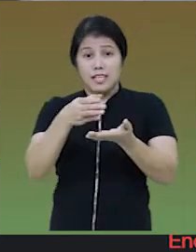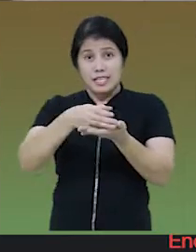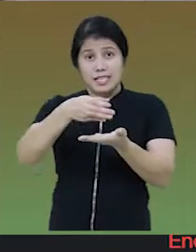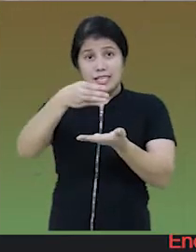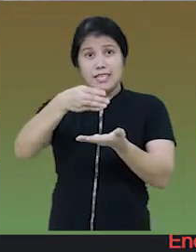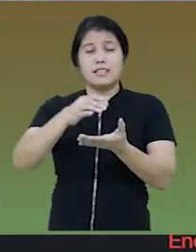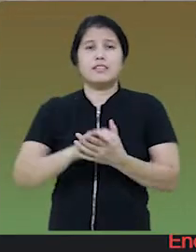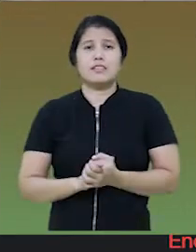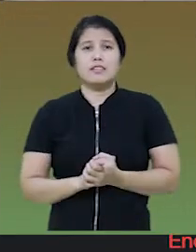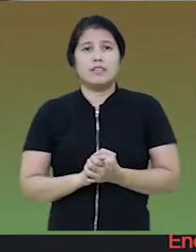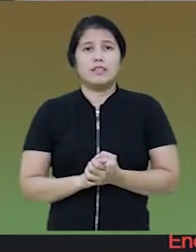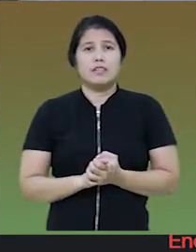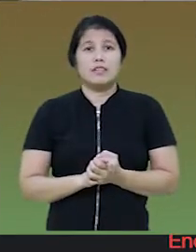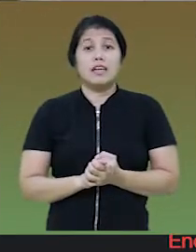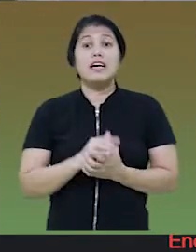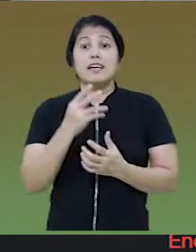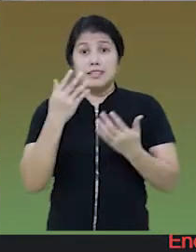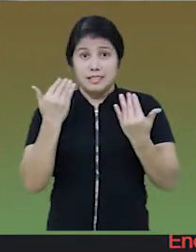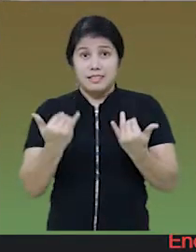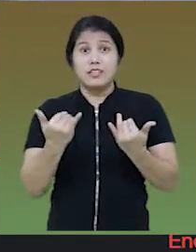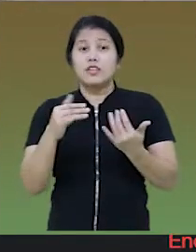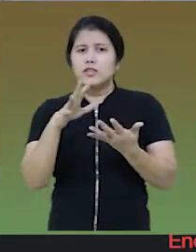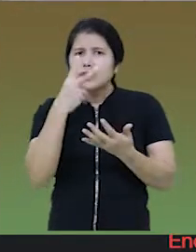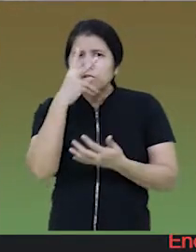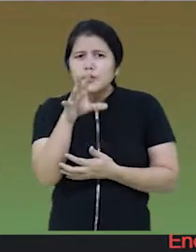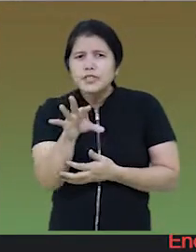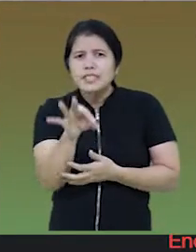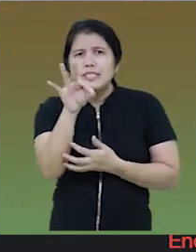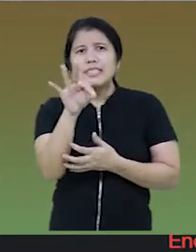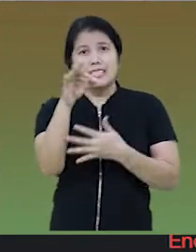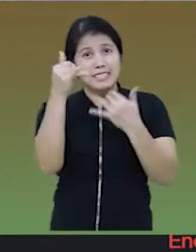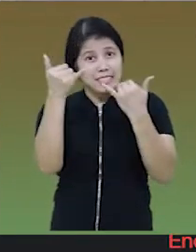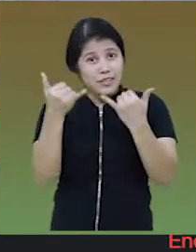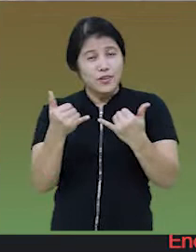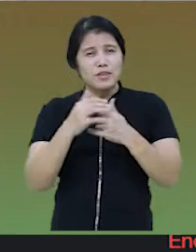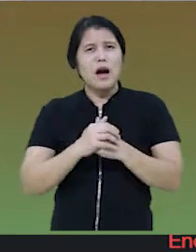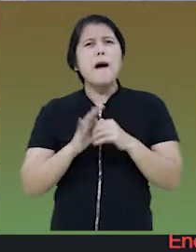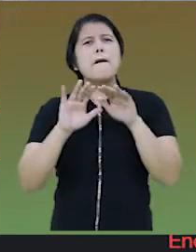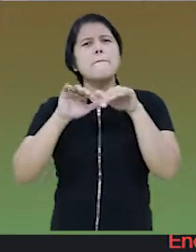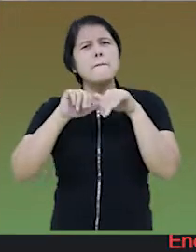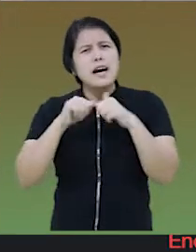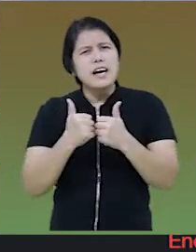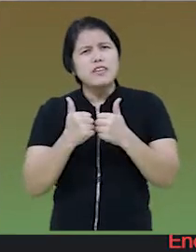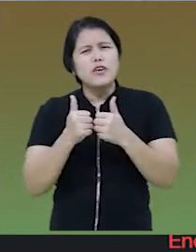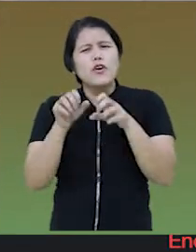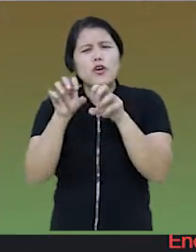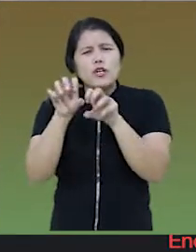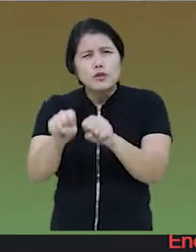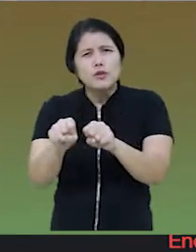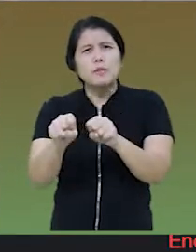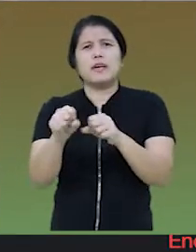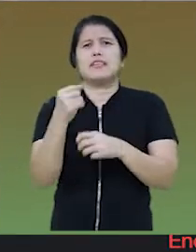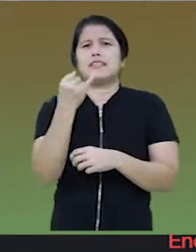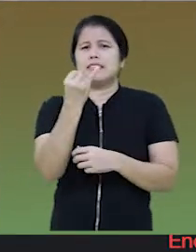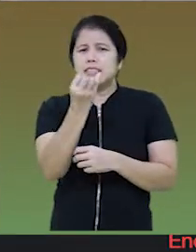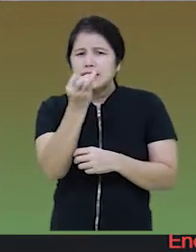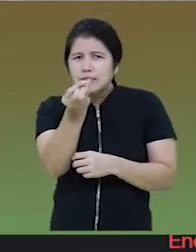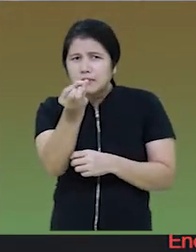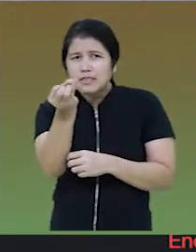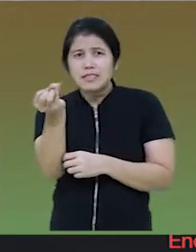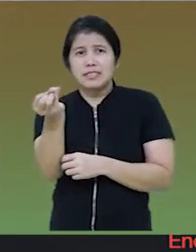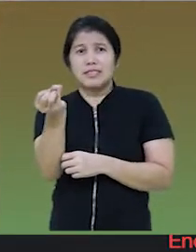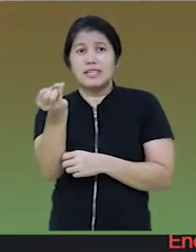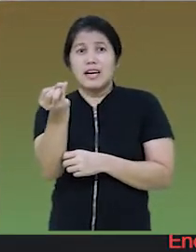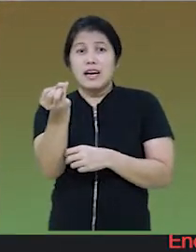lalagyan. Kaya't yan ang tutuklasin natin ngayon. Paano inuokupa ng particles ng gas